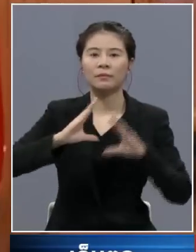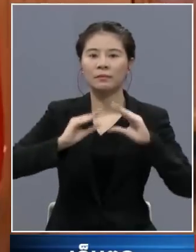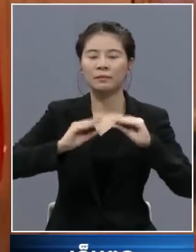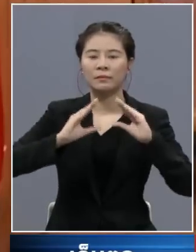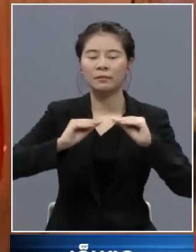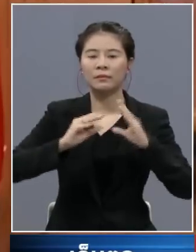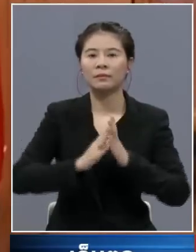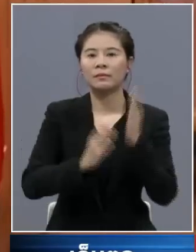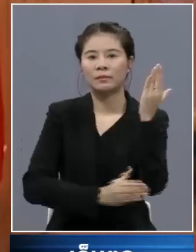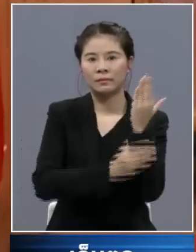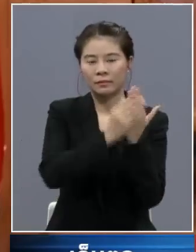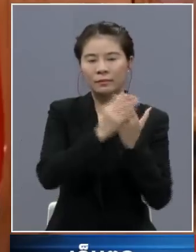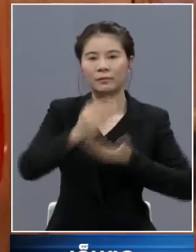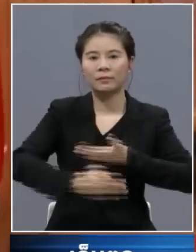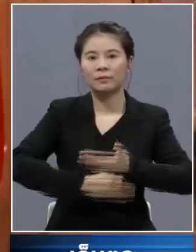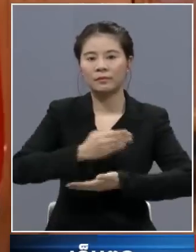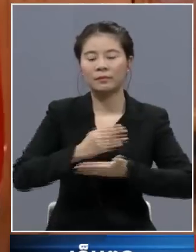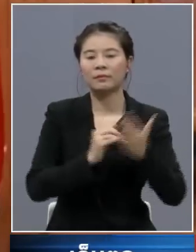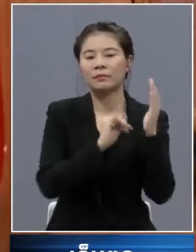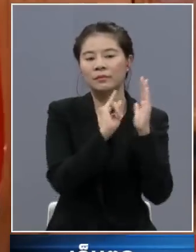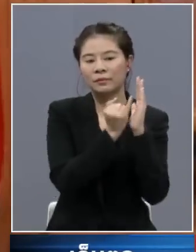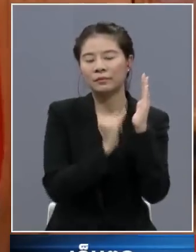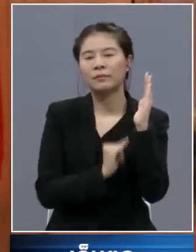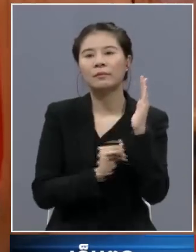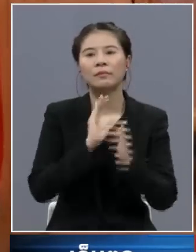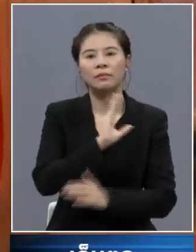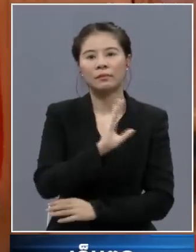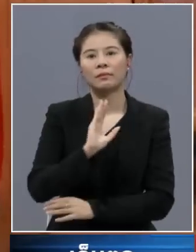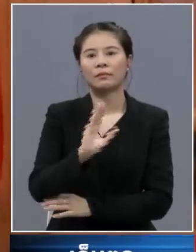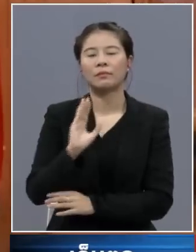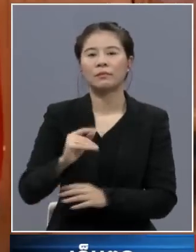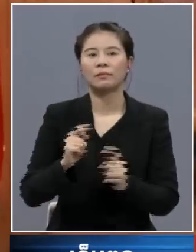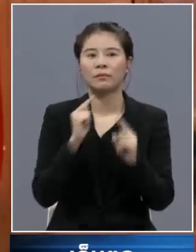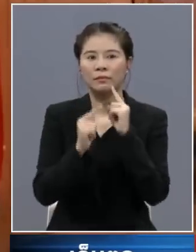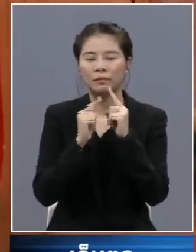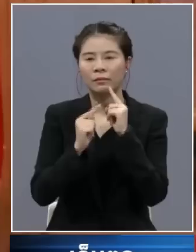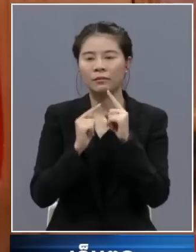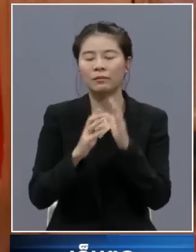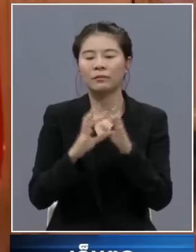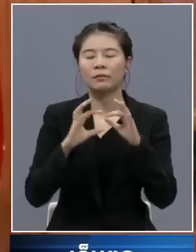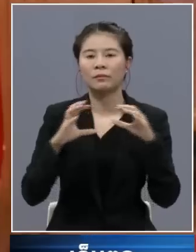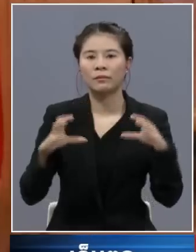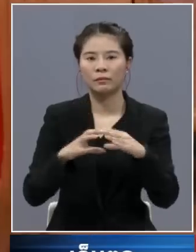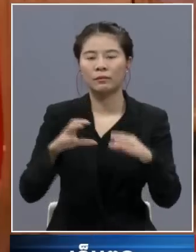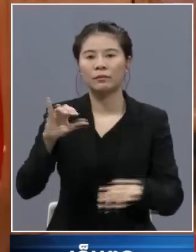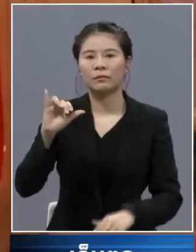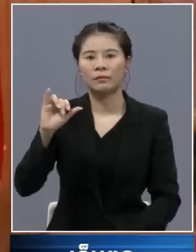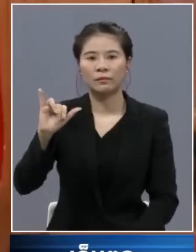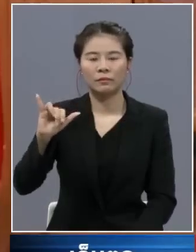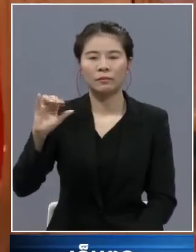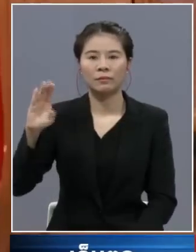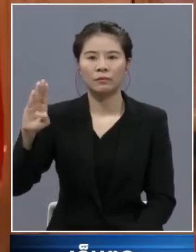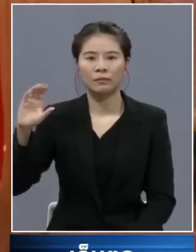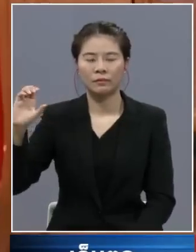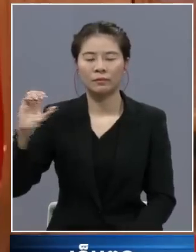จังหวัดนะครับแล้วก็เขาจะมีกลุ่ม YEC ของเขานะฮะ mm-hmm. เป็นYoung Entrepreneur Chamber of Commerce ก็คือกลุ่มนักธุรกิจรุ่น